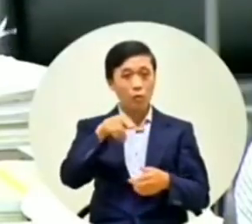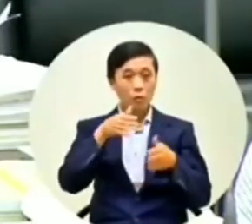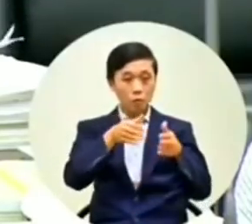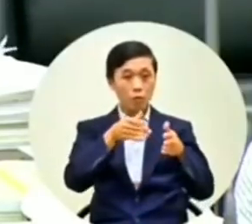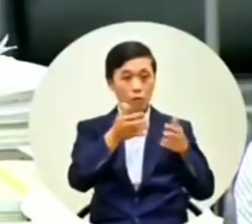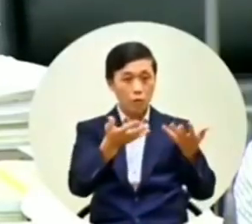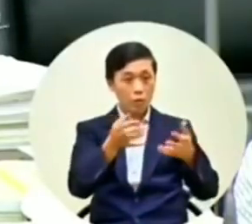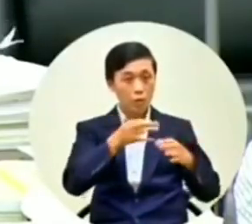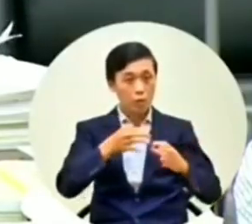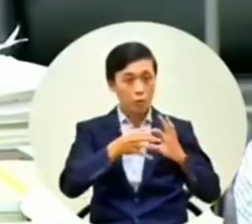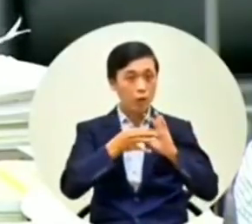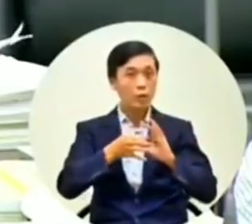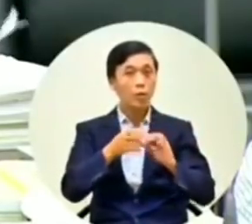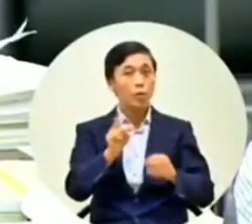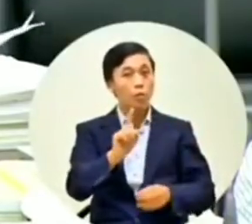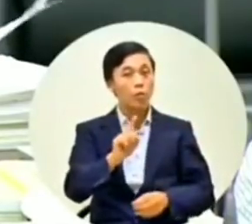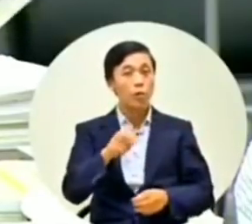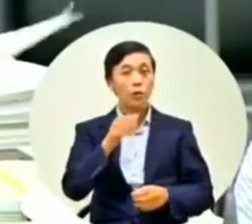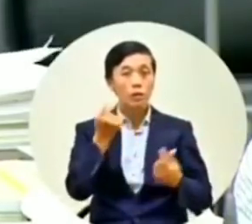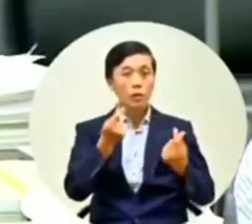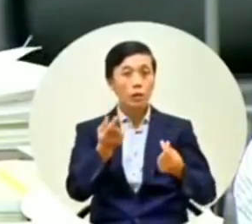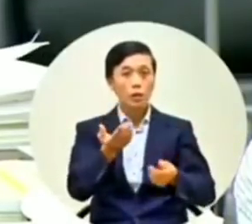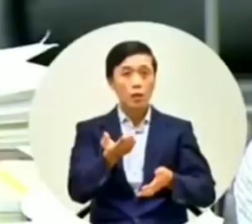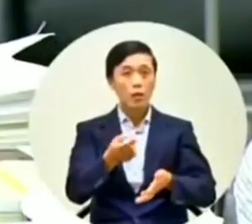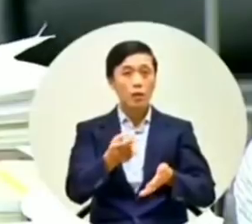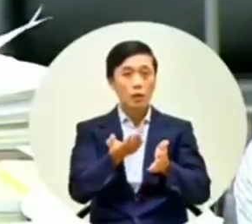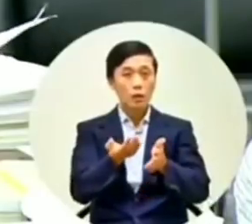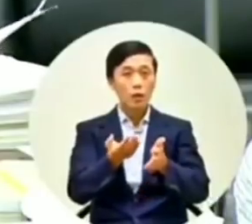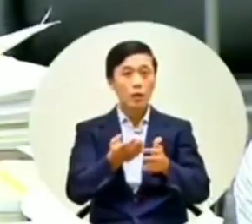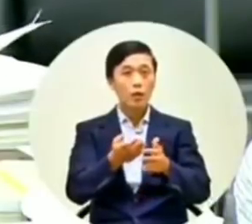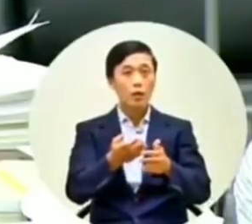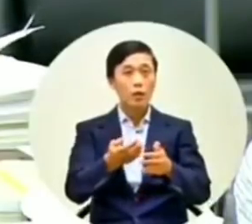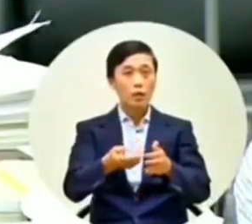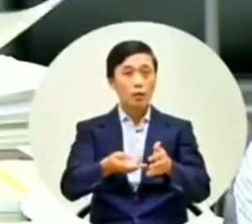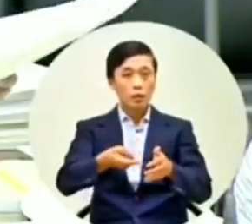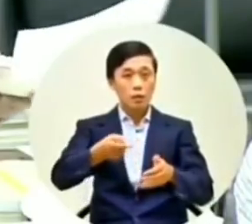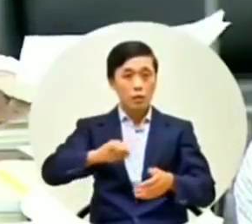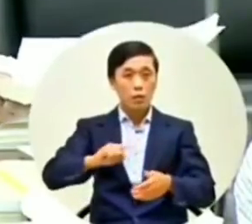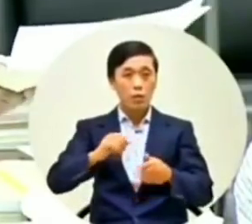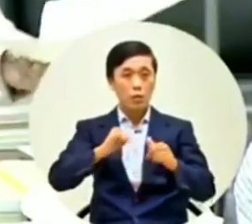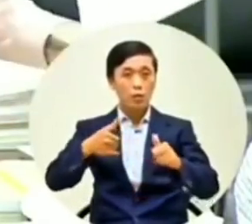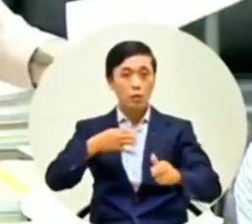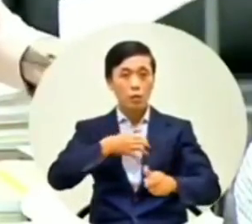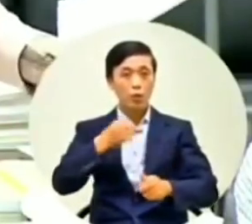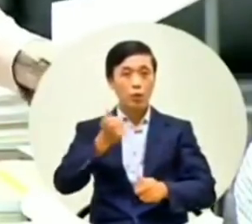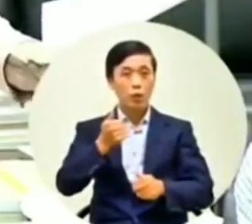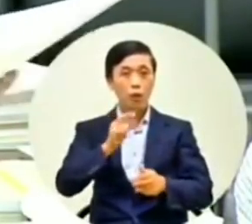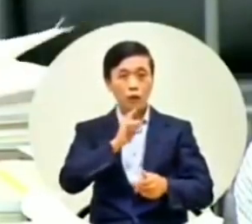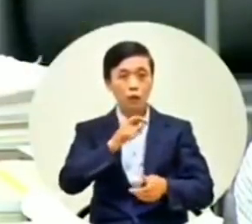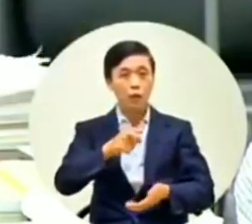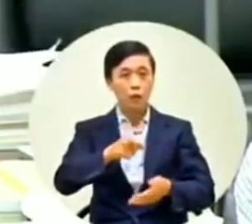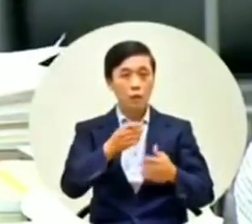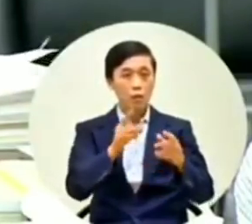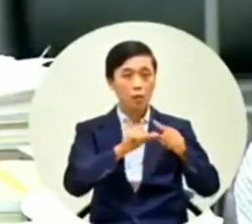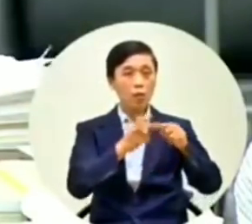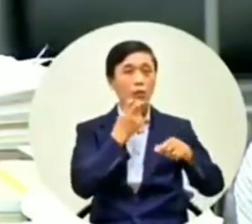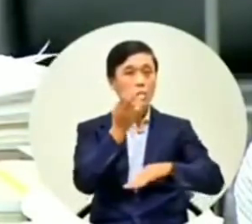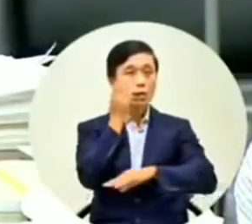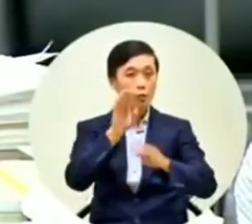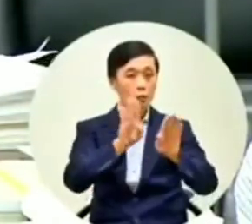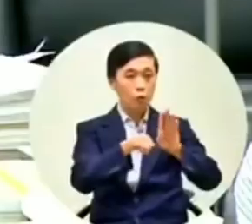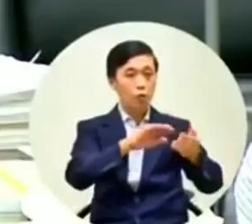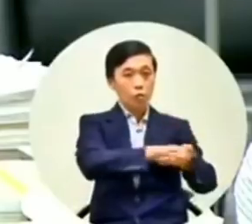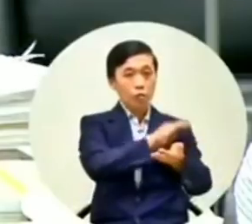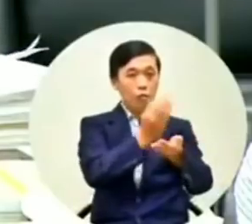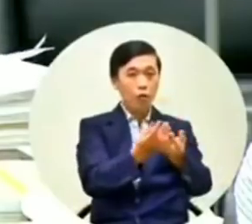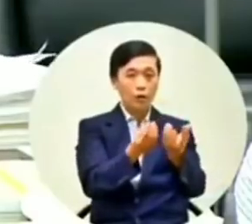事情，也是因为就像刚刚呢，我们前一位我们的这个吴益政议员所讲，统筹分配管对我们来讲，包